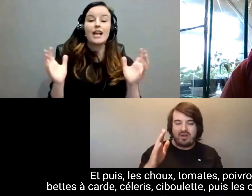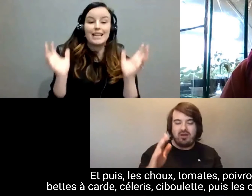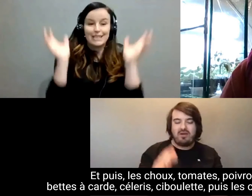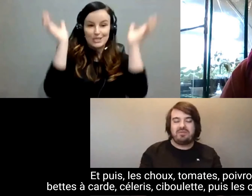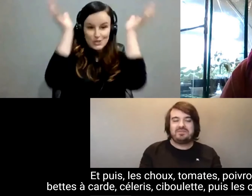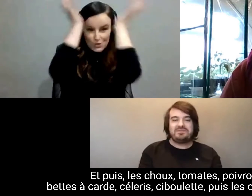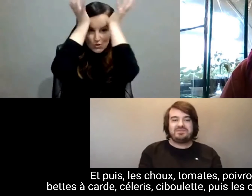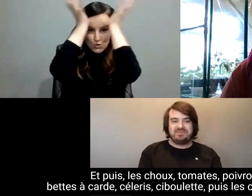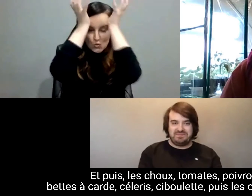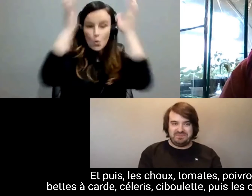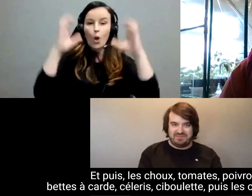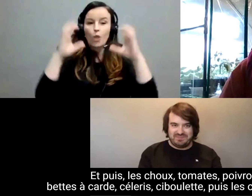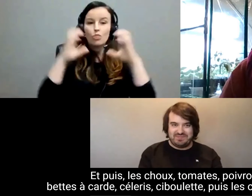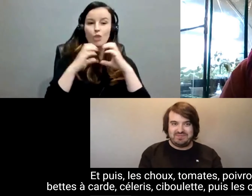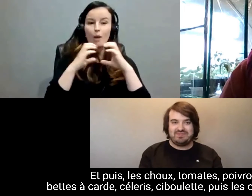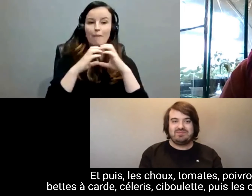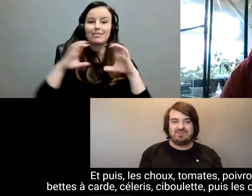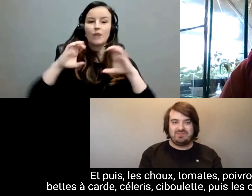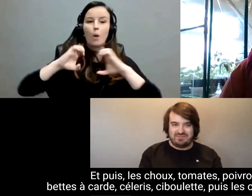poivrons,